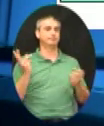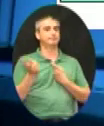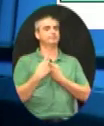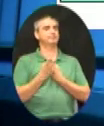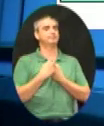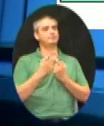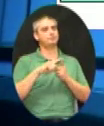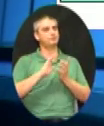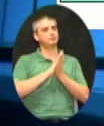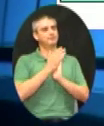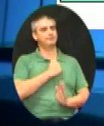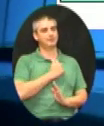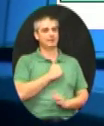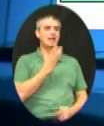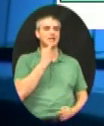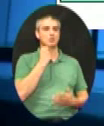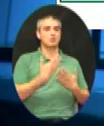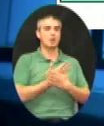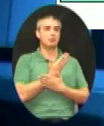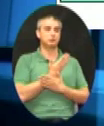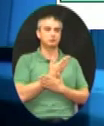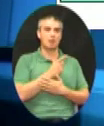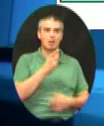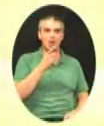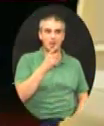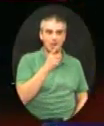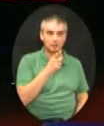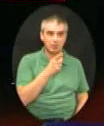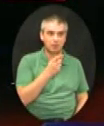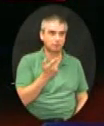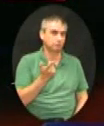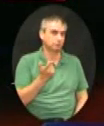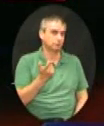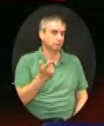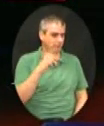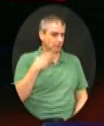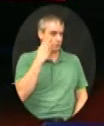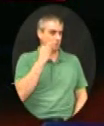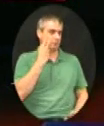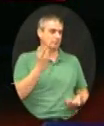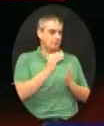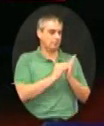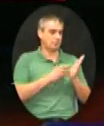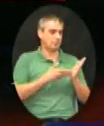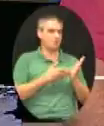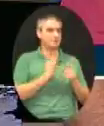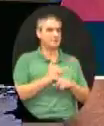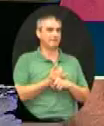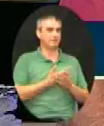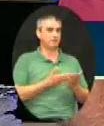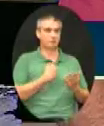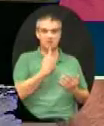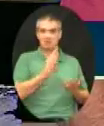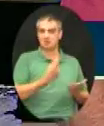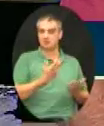מצטרפים למסורת, או יש יהדות חדשה. אתה, הרב רגב, אמור להיות מרוצה מן הנתונים היבשים האלה,